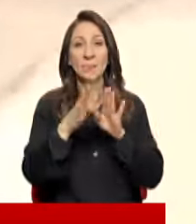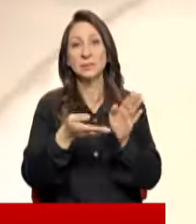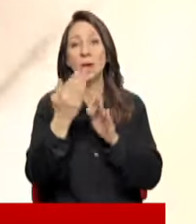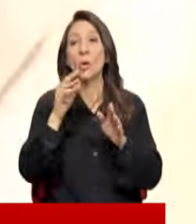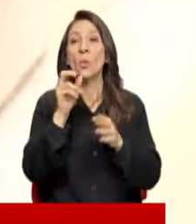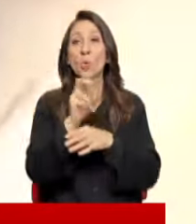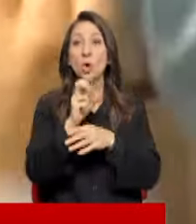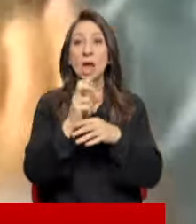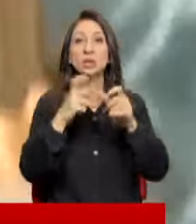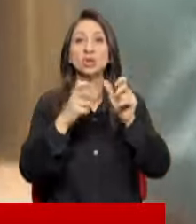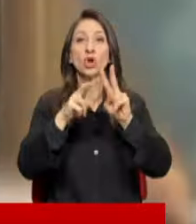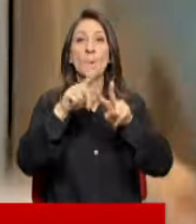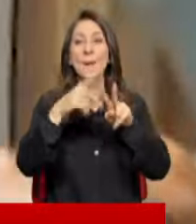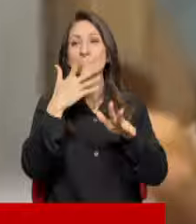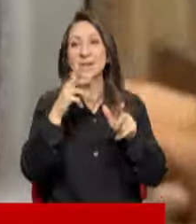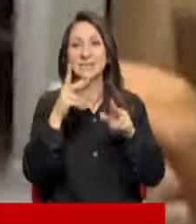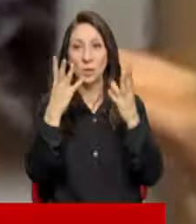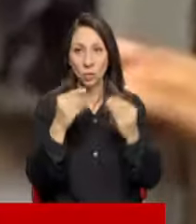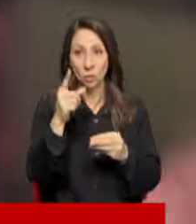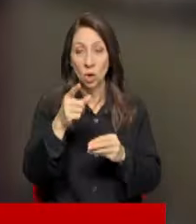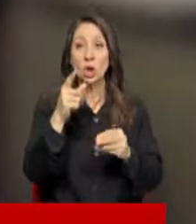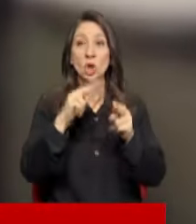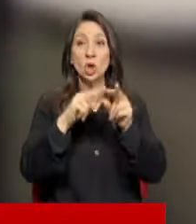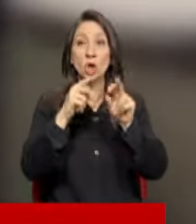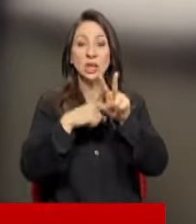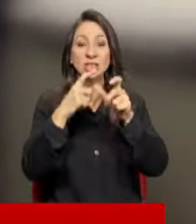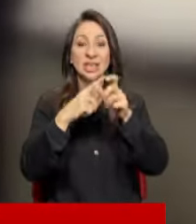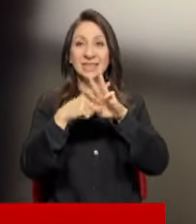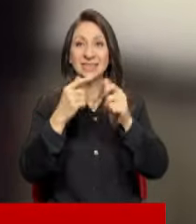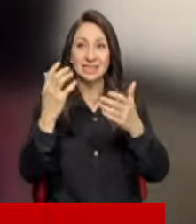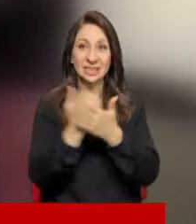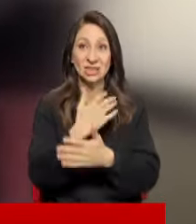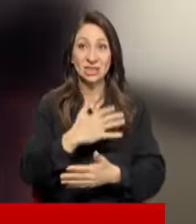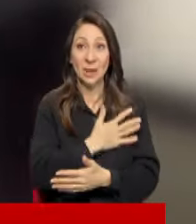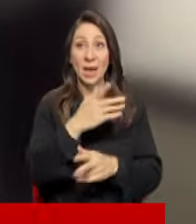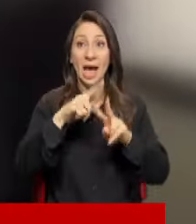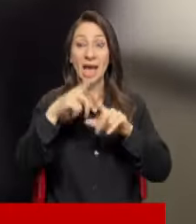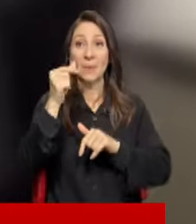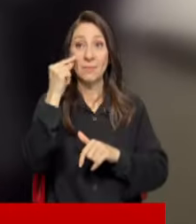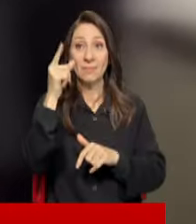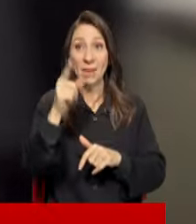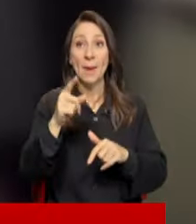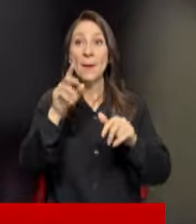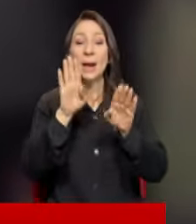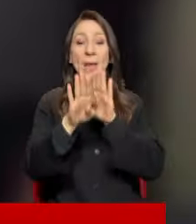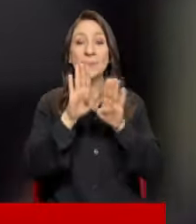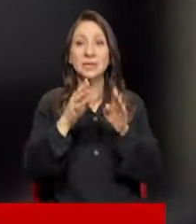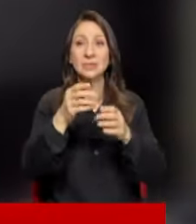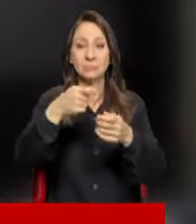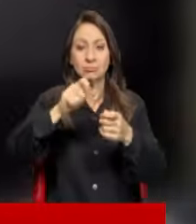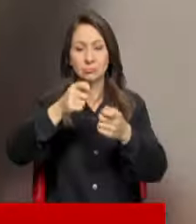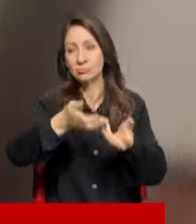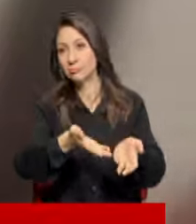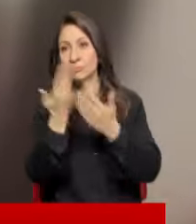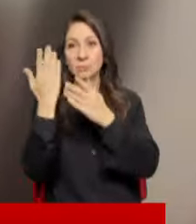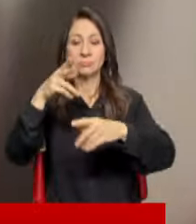Muğla ve Soma'da da benzer görüntüler kaydedildi. Köyceğiz ilçesinde ipi göğüsleyen CHP'li Ali Erdoğan makam kapısını söktürüp